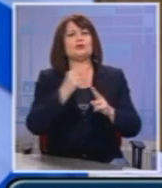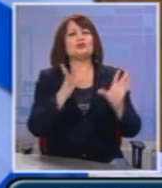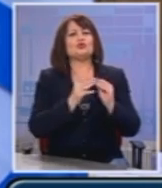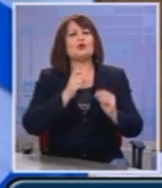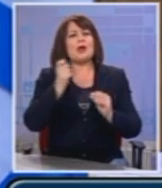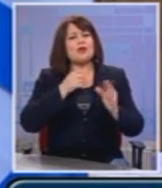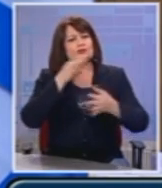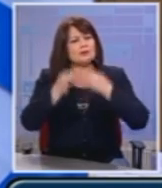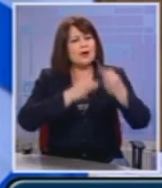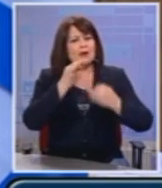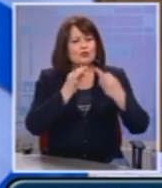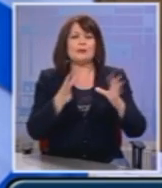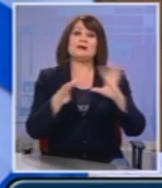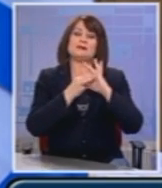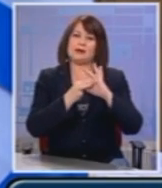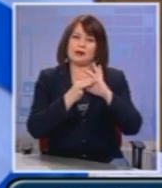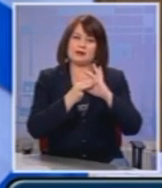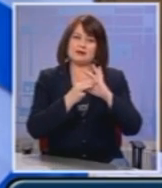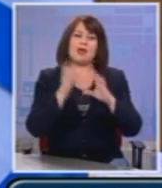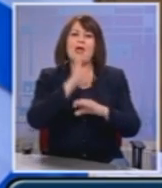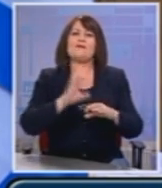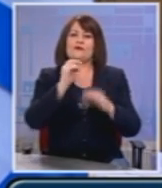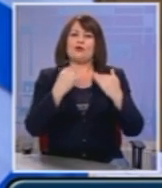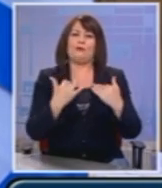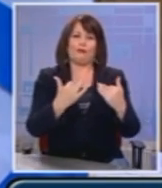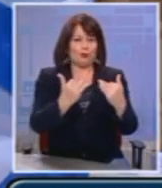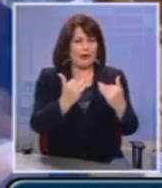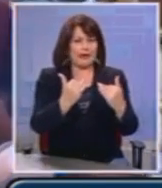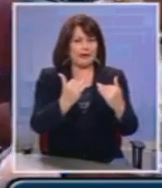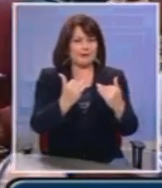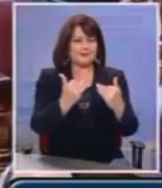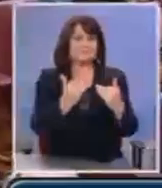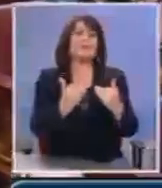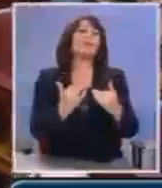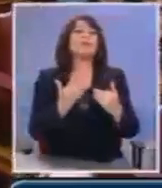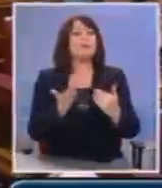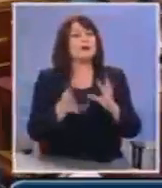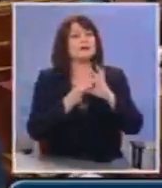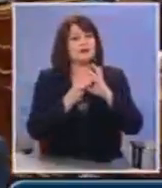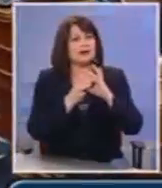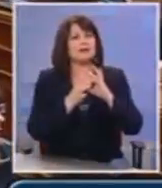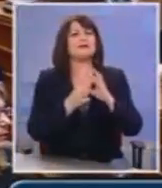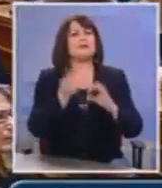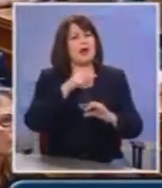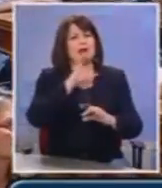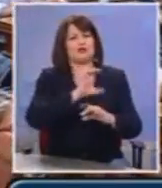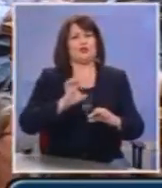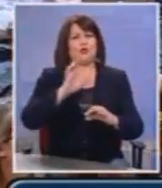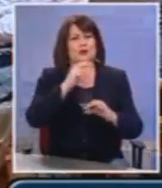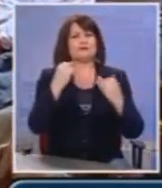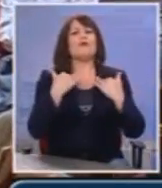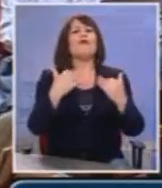σε συνεργασία και με το ευρωπαϊκό κοινοβούλιο το ευρωκοινοβούλιο και με τα κοινοβούλια